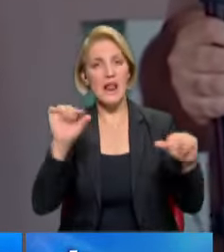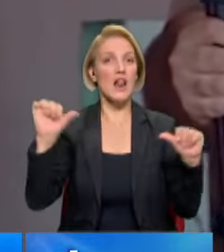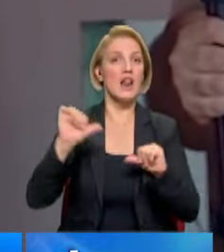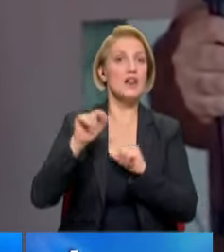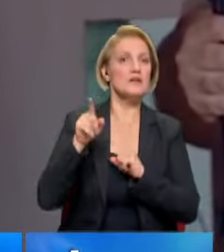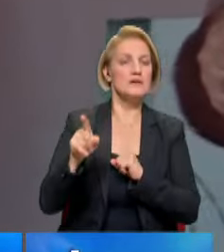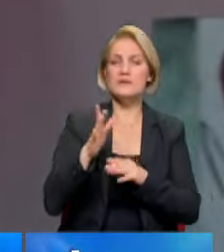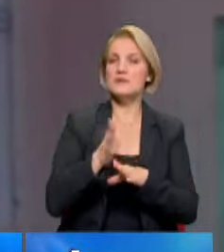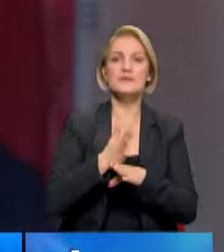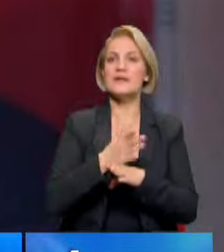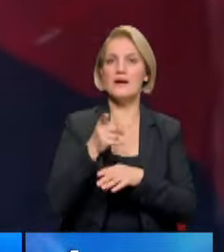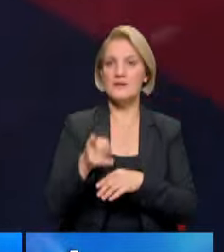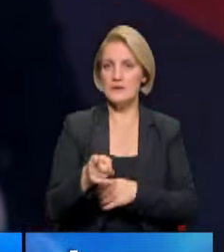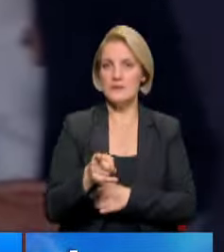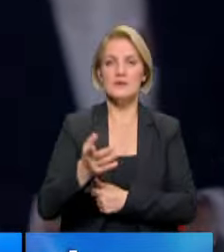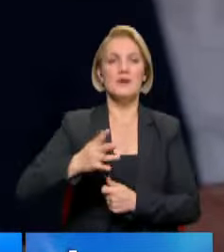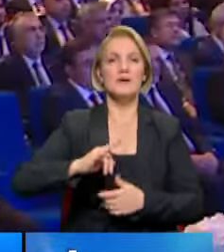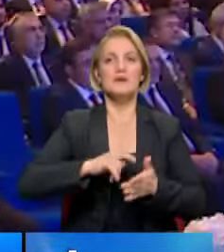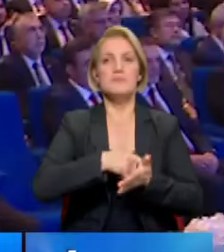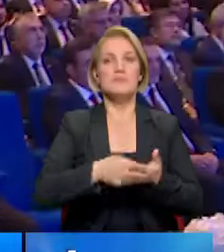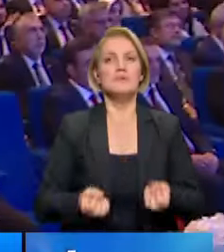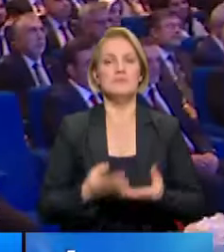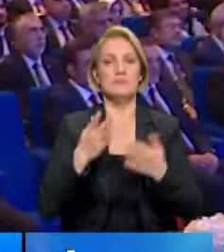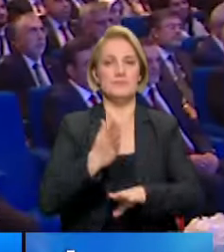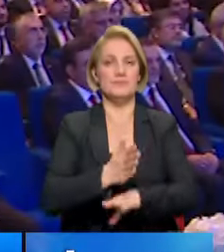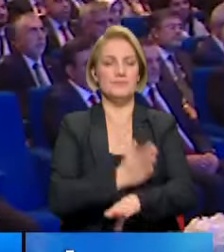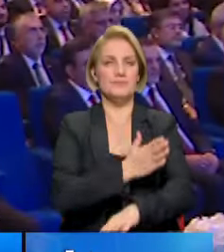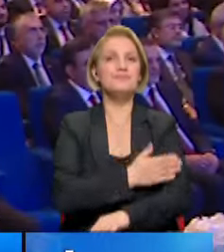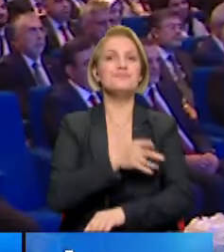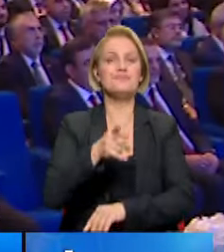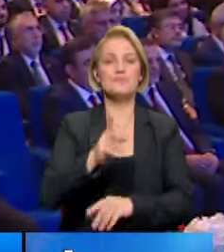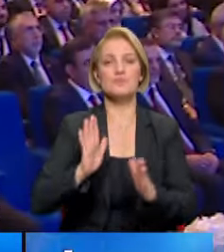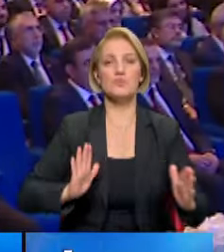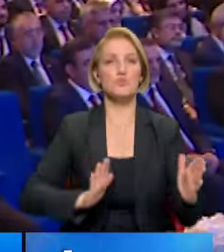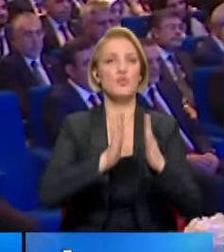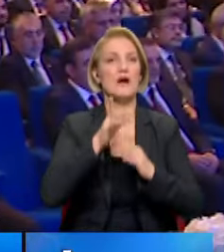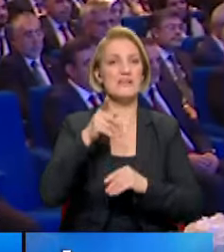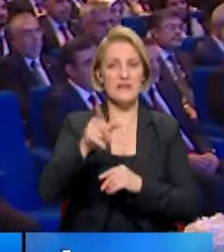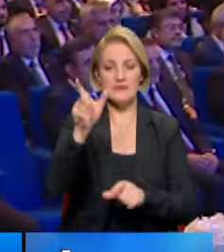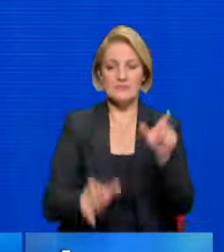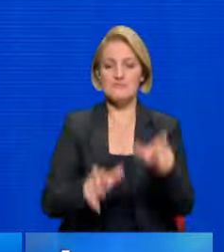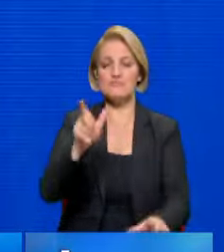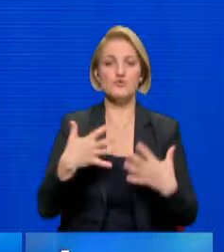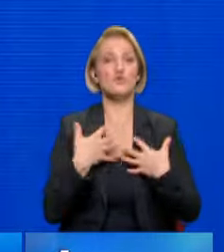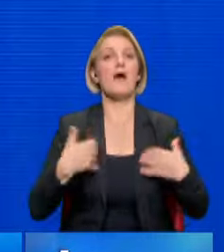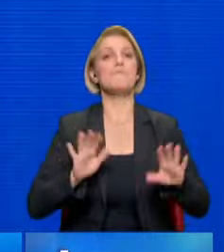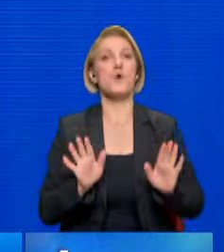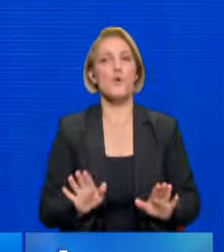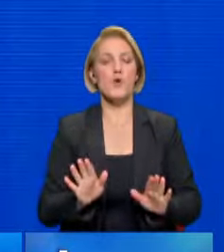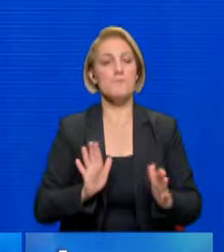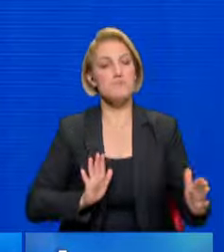bakamıyorlar. Çünkü geçim yok. Vatandaşlarımız muhalefet aktörlerine güvenmiyor.